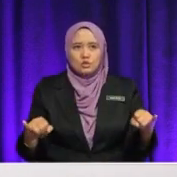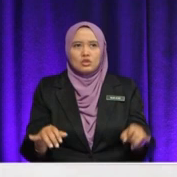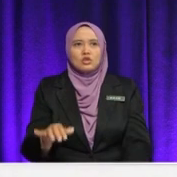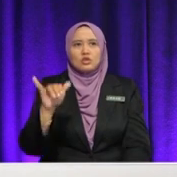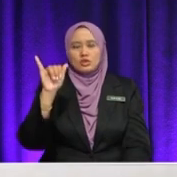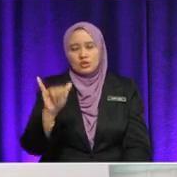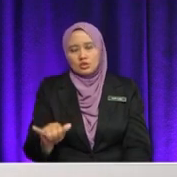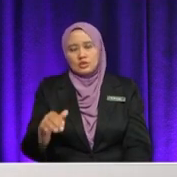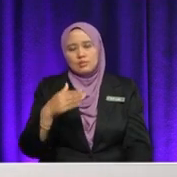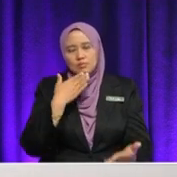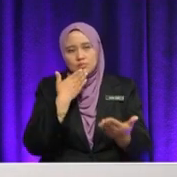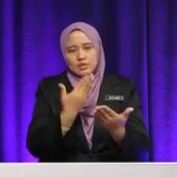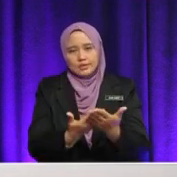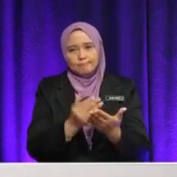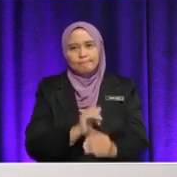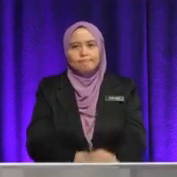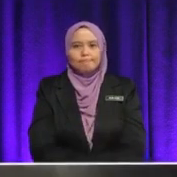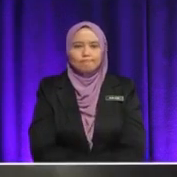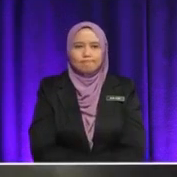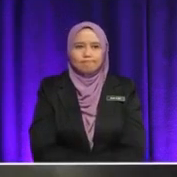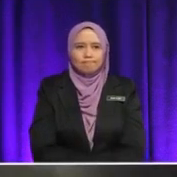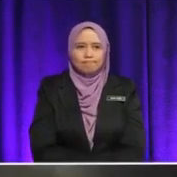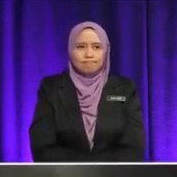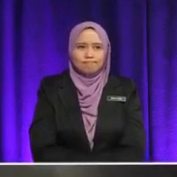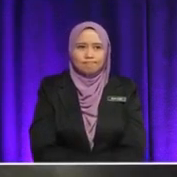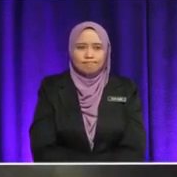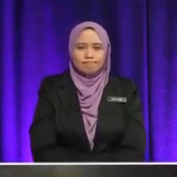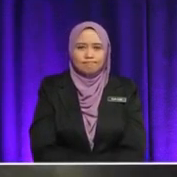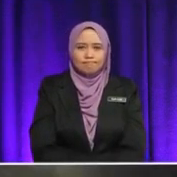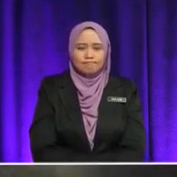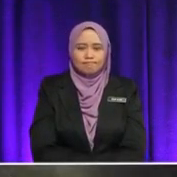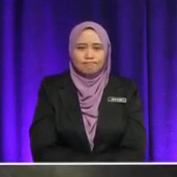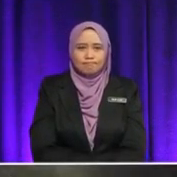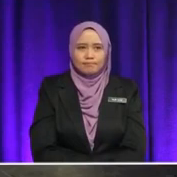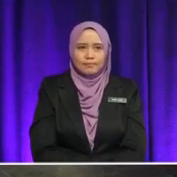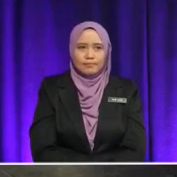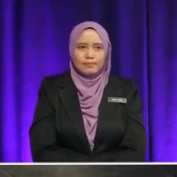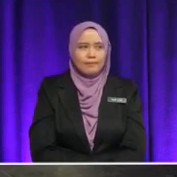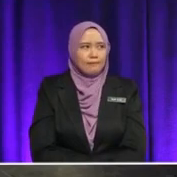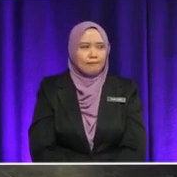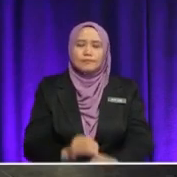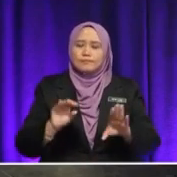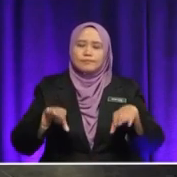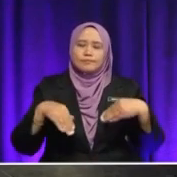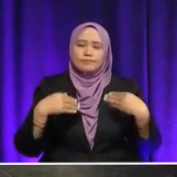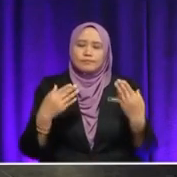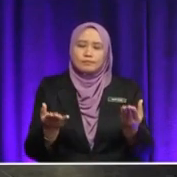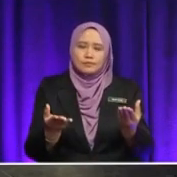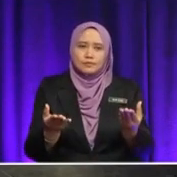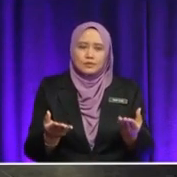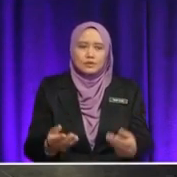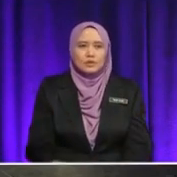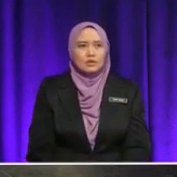di negara ini ide itulah dia terima kasih sego dan cervice gule beritahu Bagaimana prestasi the taksiran